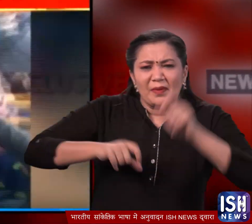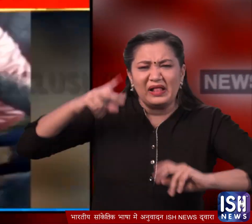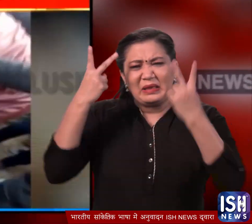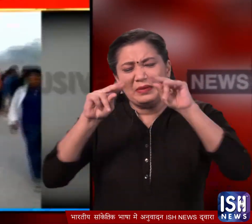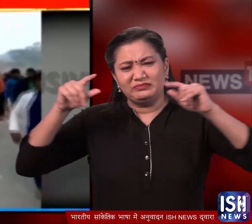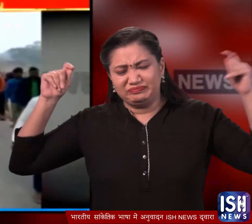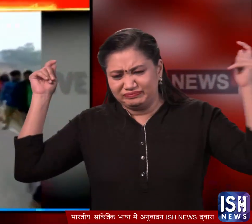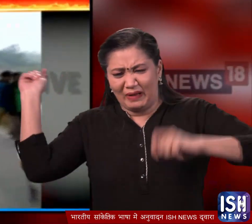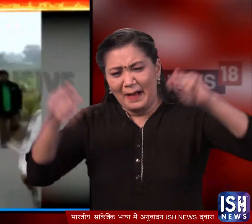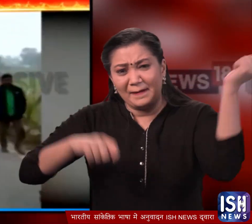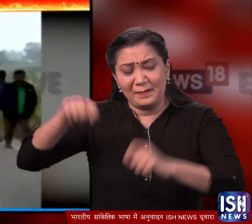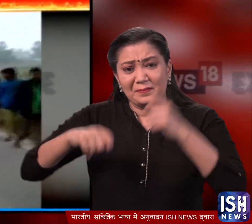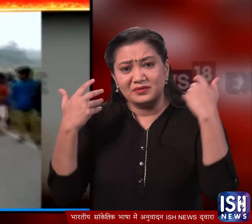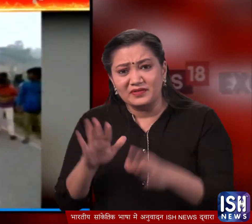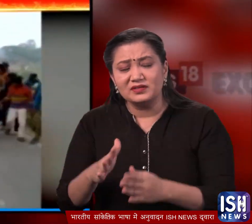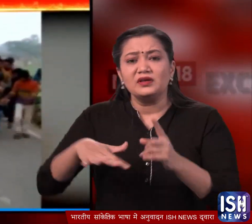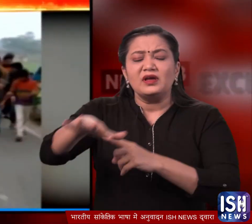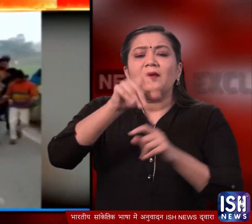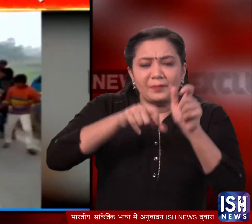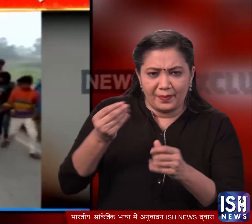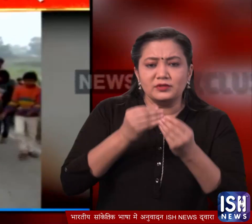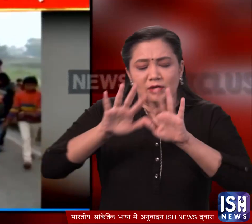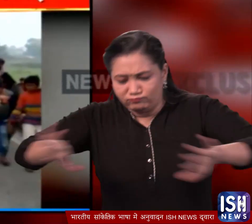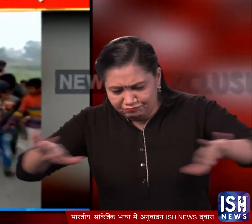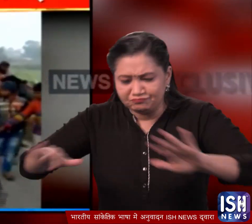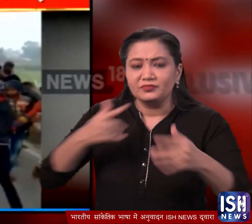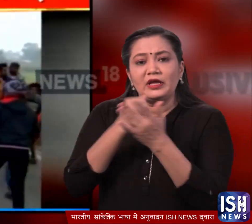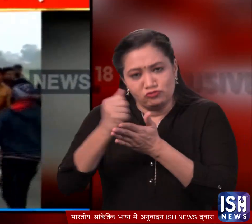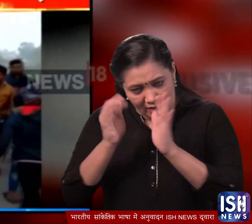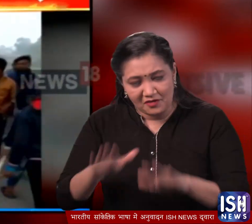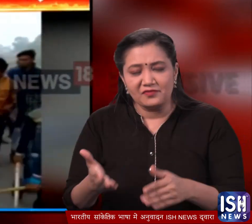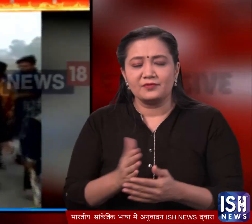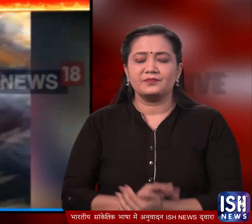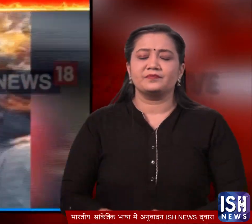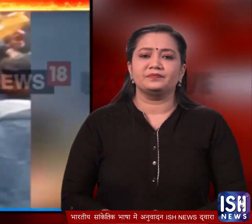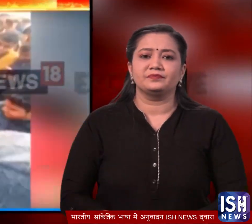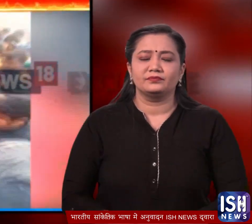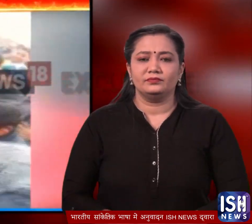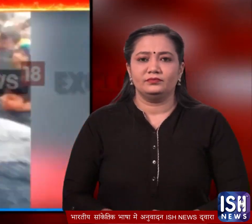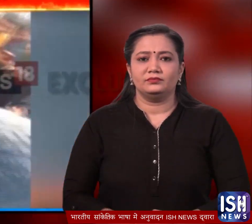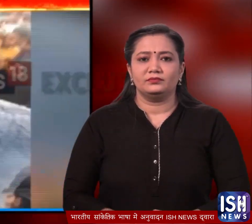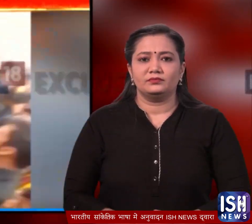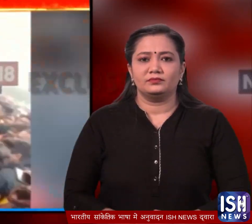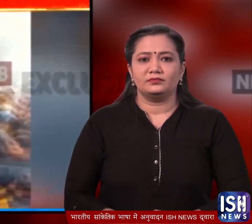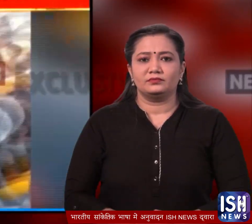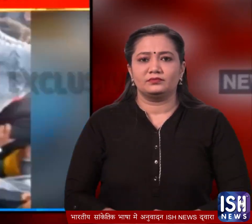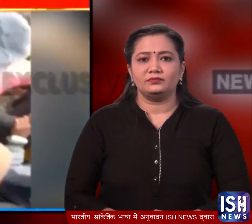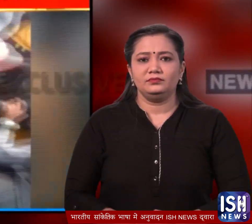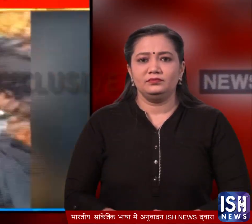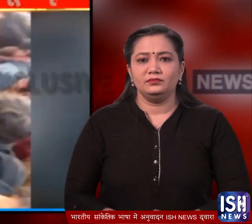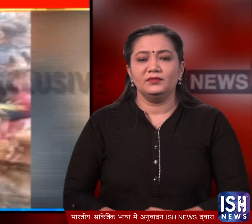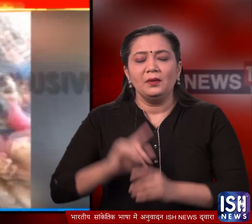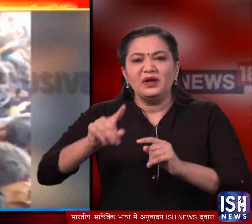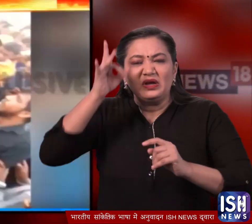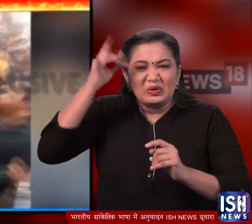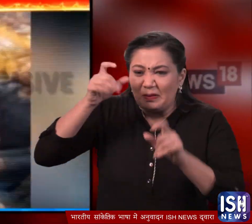पिटाई की गई। वहां से जो तस्वीरें सामने आई उनमें भीड़ में शामिल कई लोग उनकी पिटाई करते नजर आए। हालांकि इस दौरान वहां मौजूद कुछ लोग उन्हें बचाने